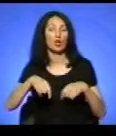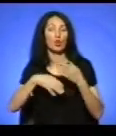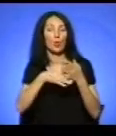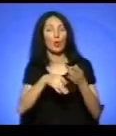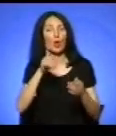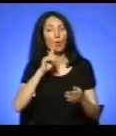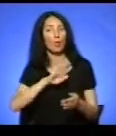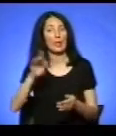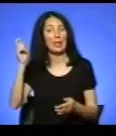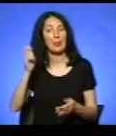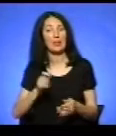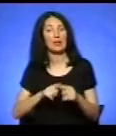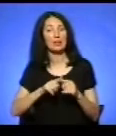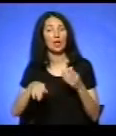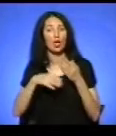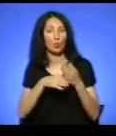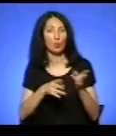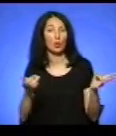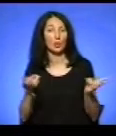мусиш викликати,